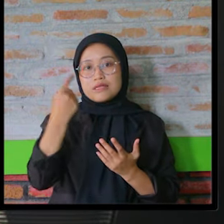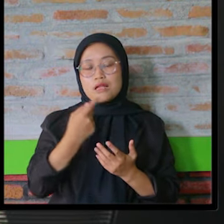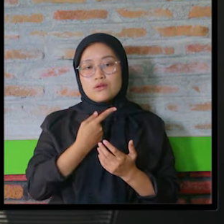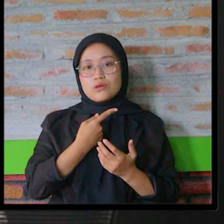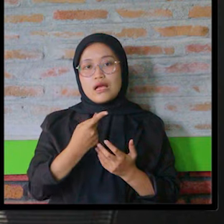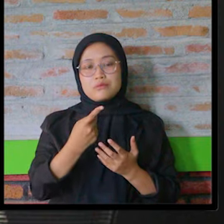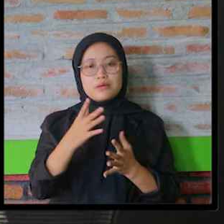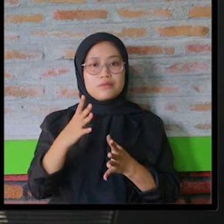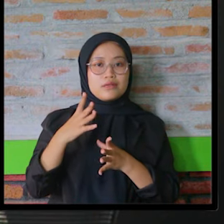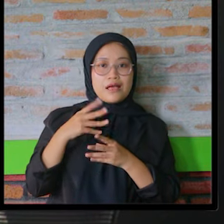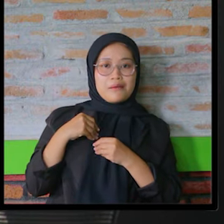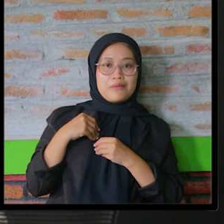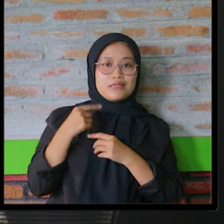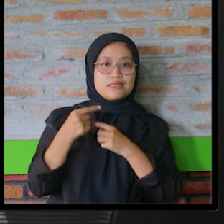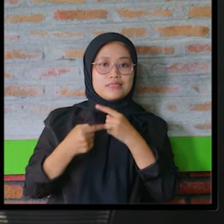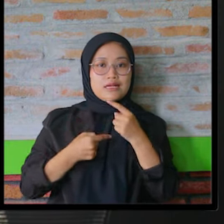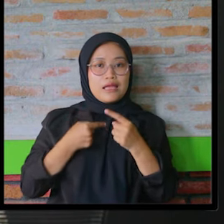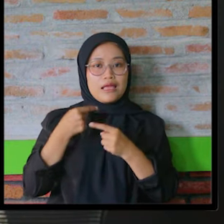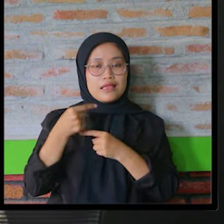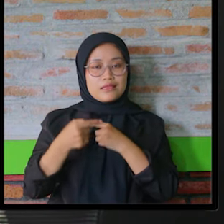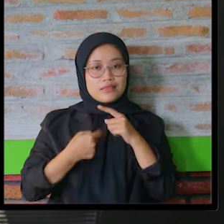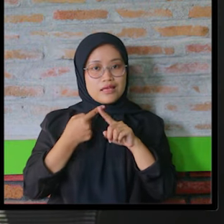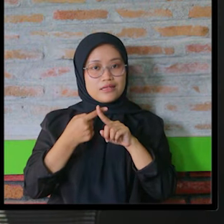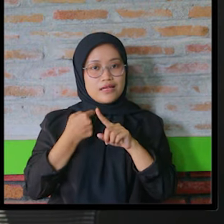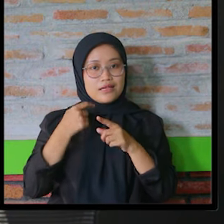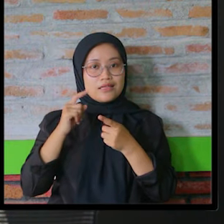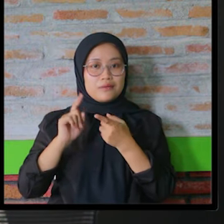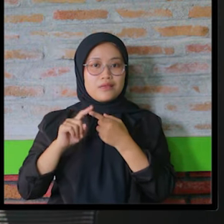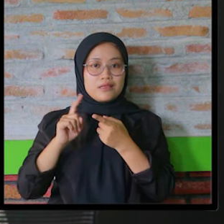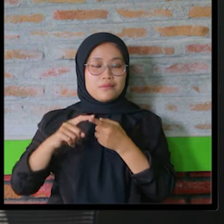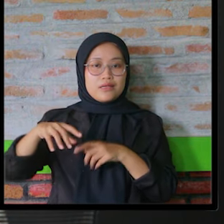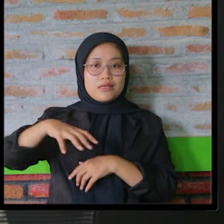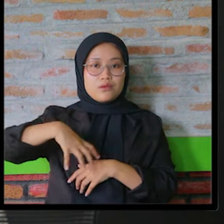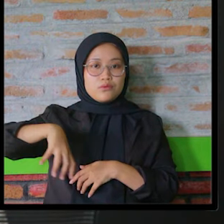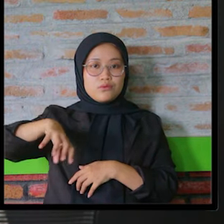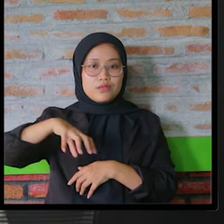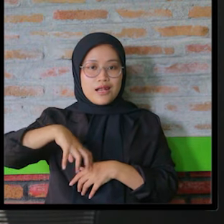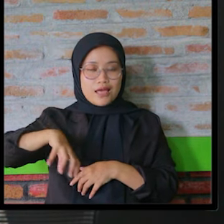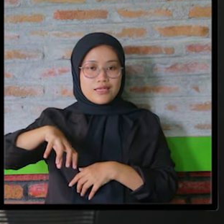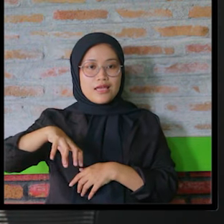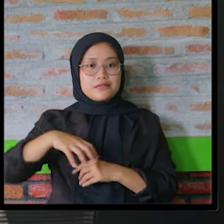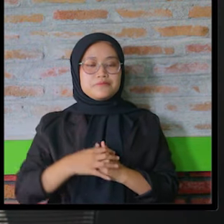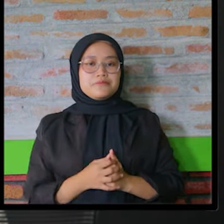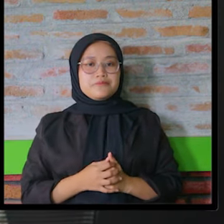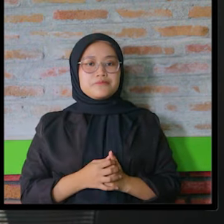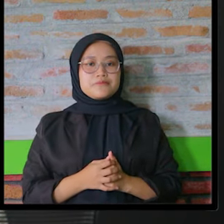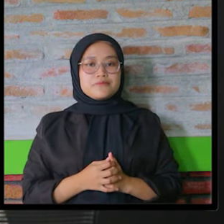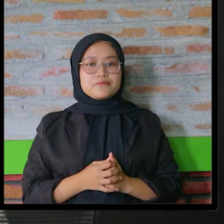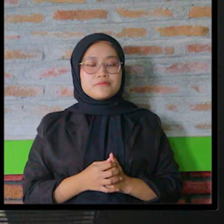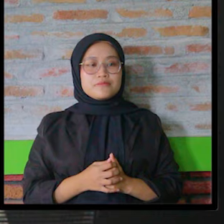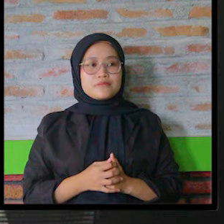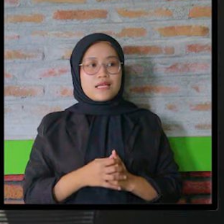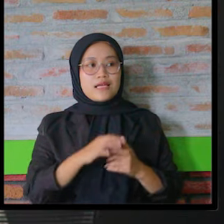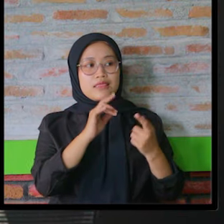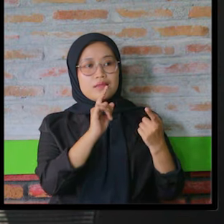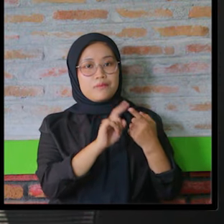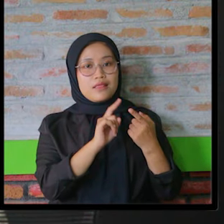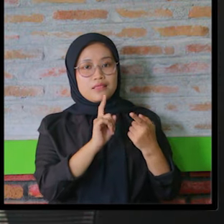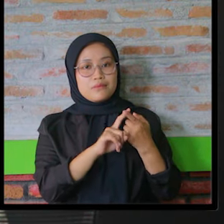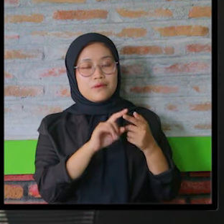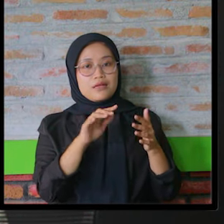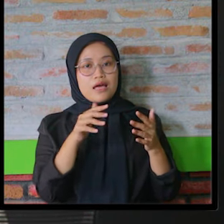cerita dari teman-teman di wilayah begitu bahwa ee teman-teman atau